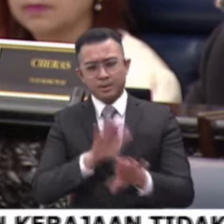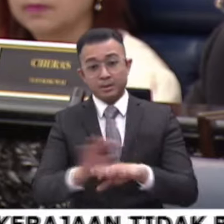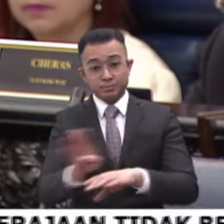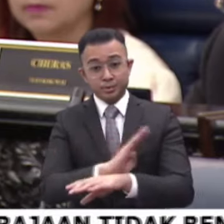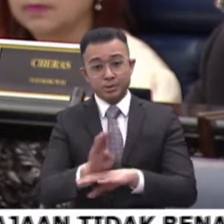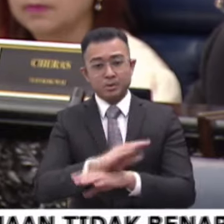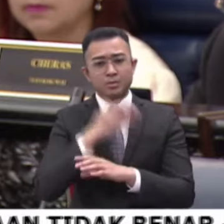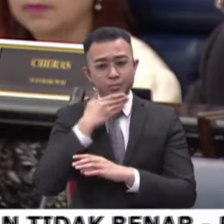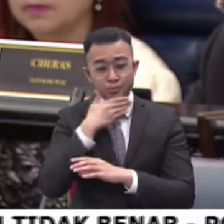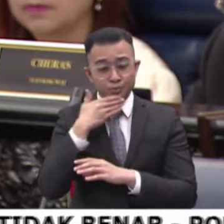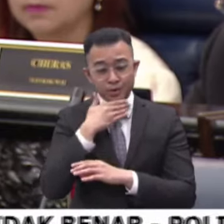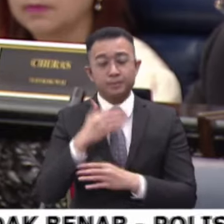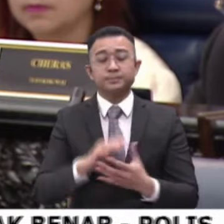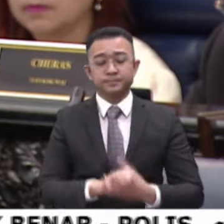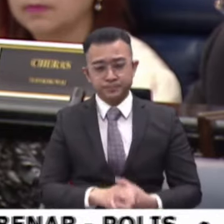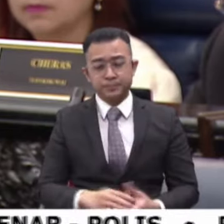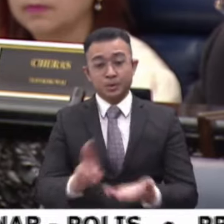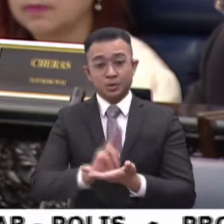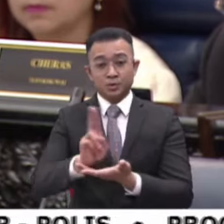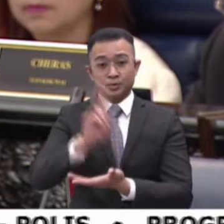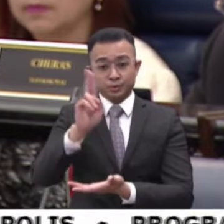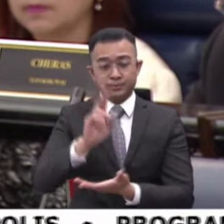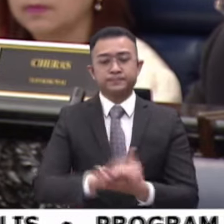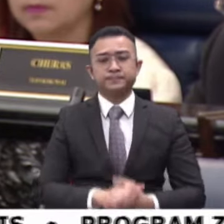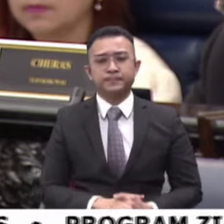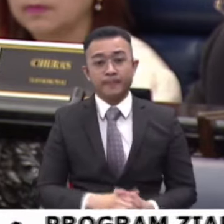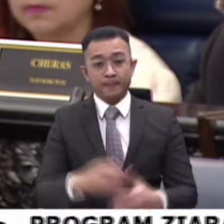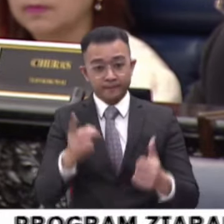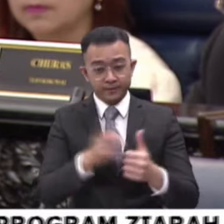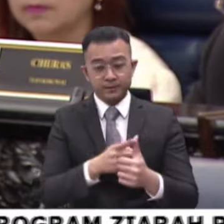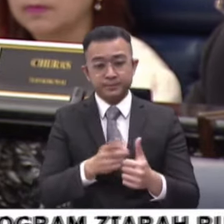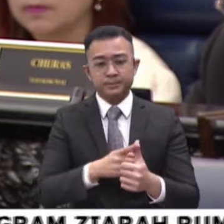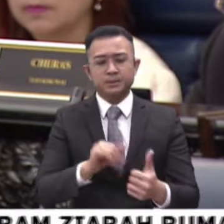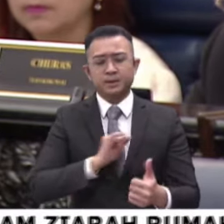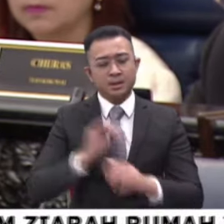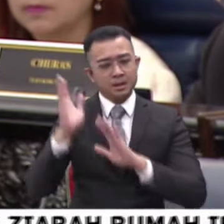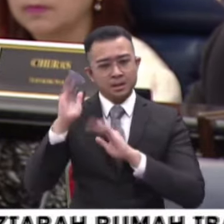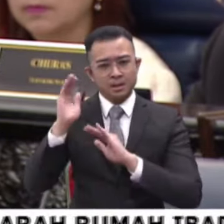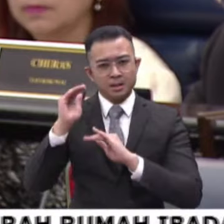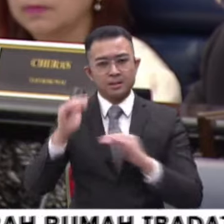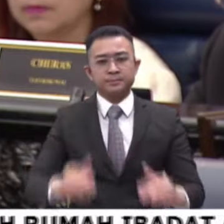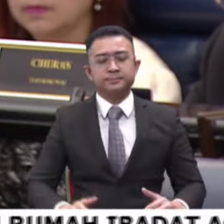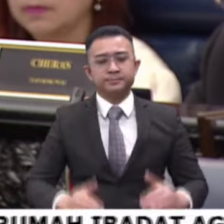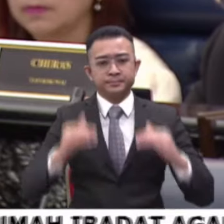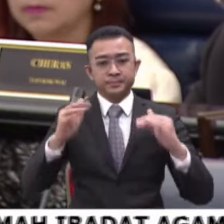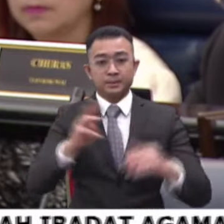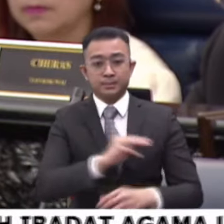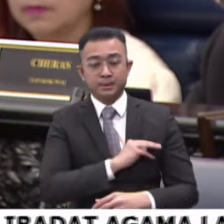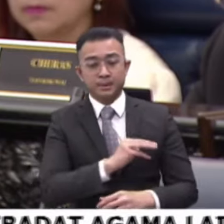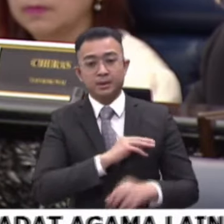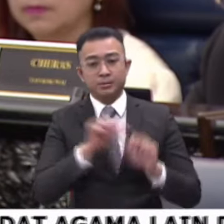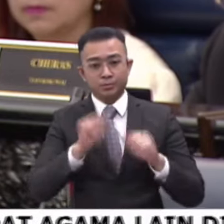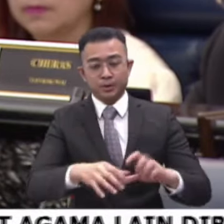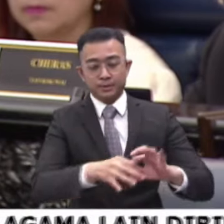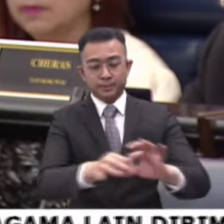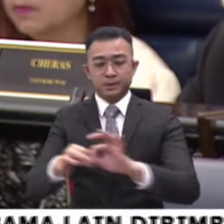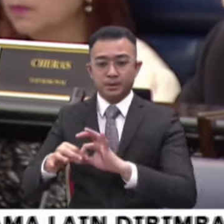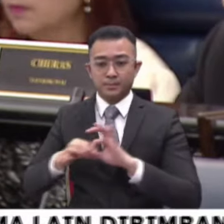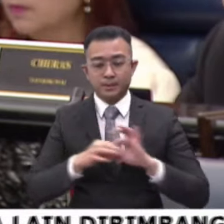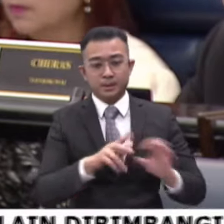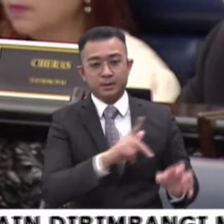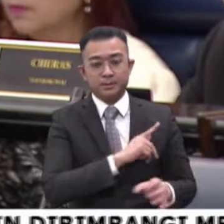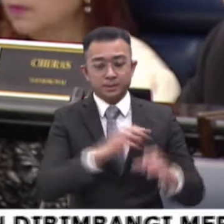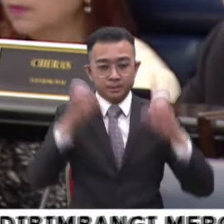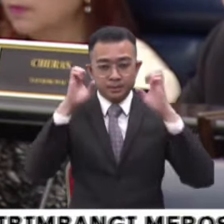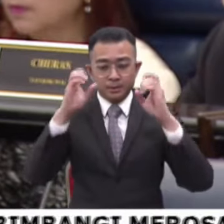usahawan muda mahasiswa di universiti ST Naim. Pertama, saya berharap menteri boleh bekerjasama dengan Kementerian